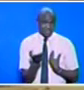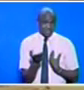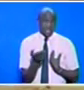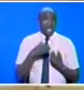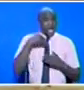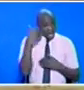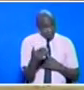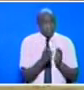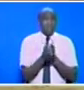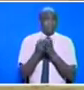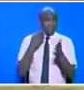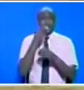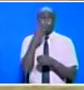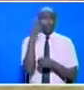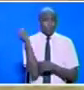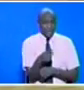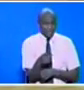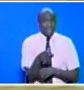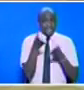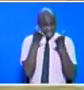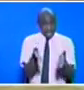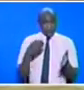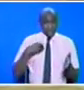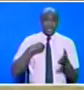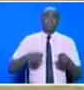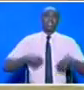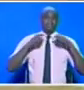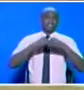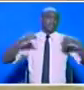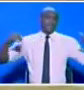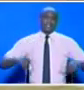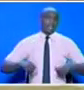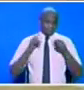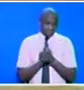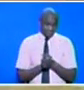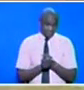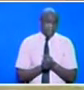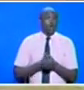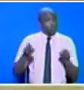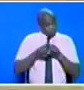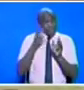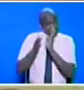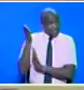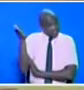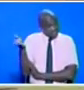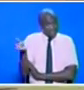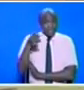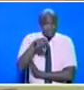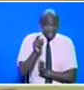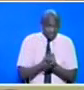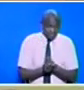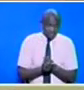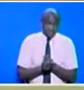after yani before 2 months sasa hivi tulikuwa tumeishi separately. So na pia kulikuwa na majirani wengine ambao pia huwa hatuko in good